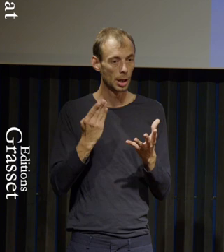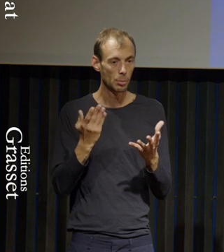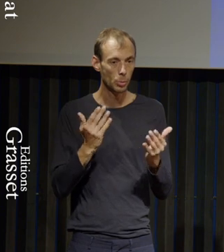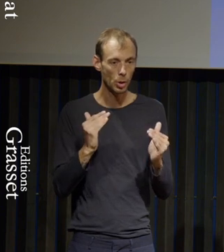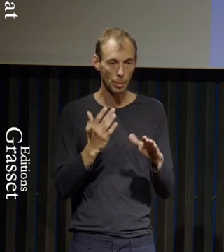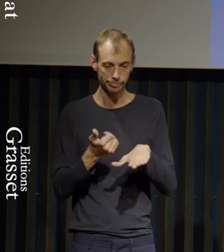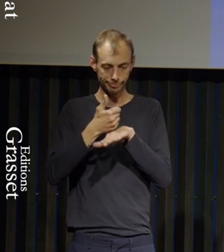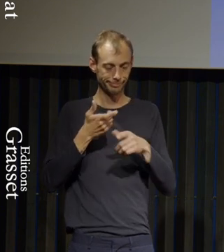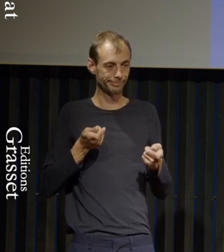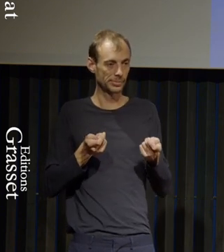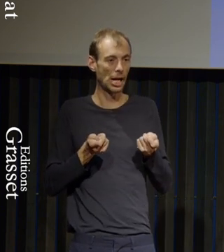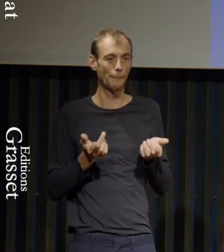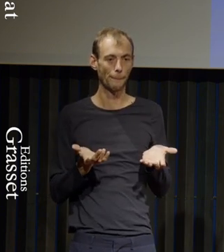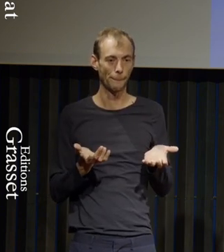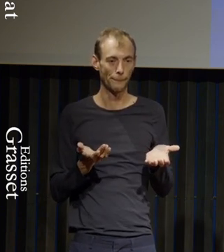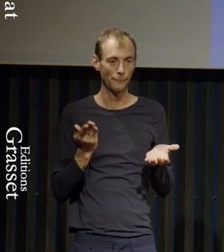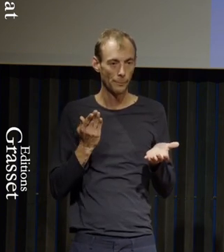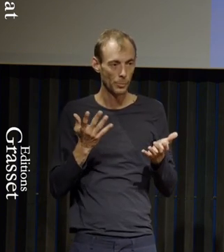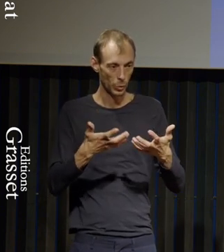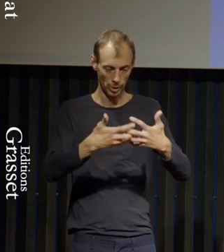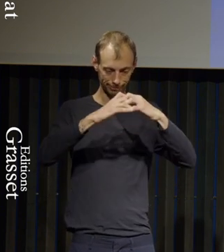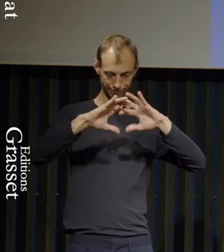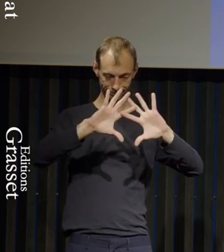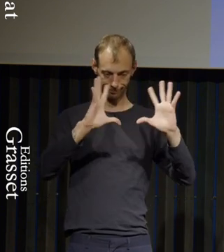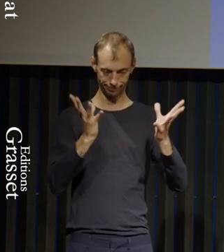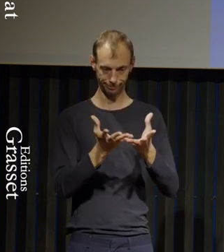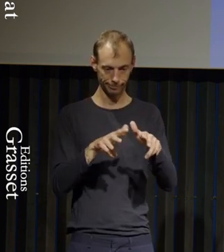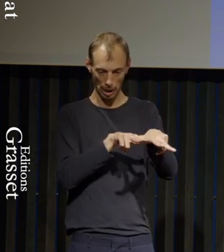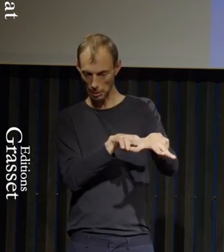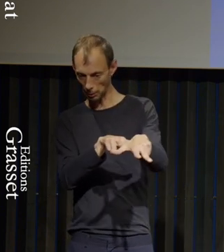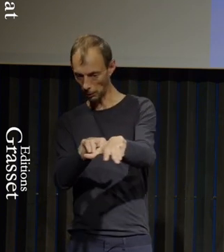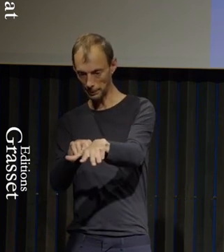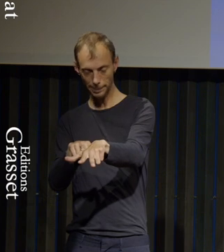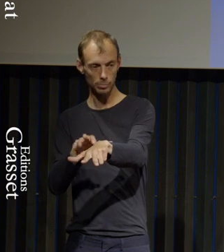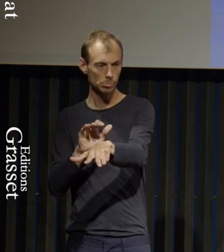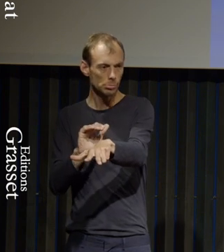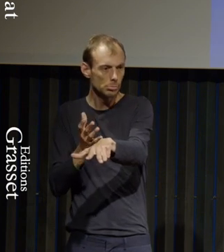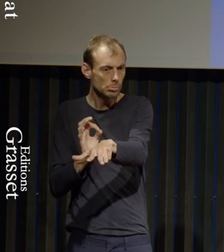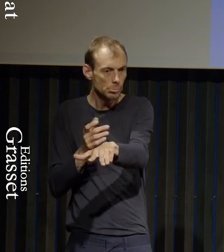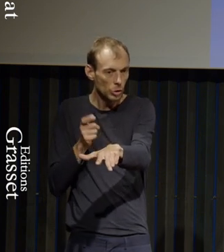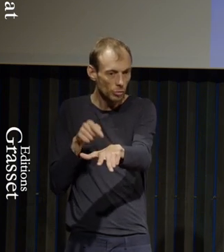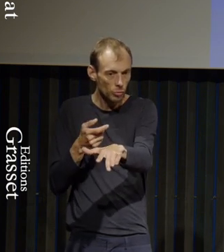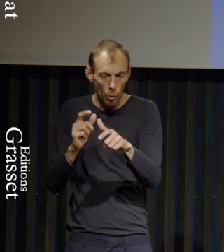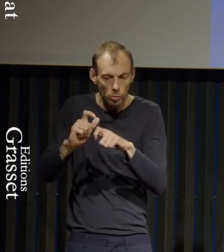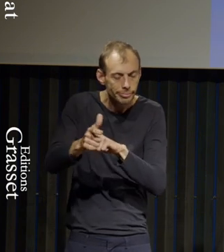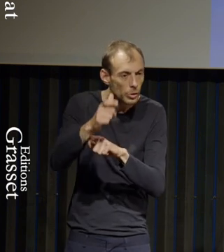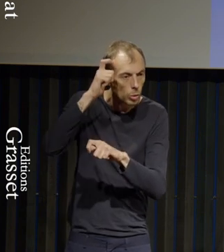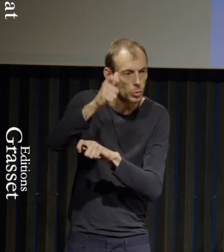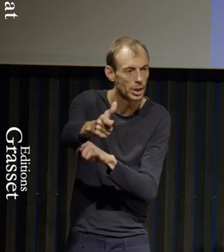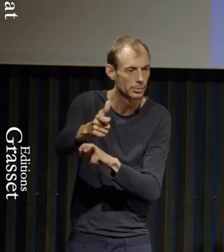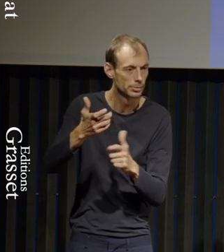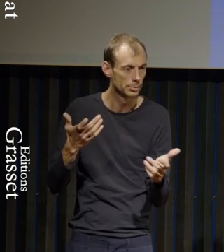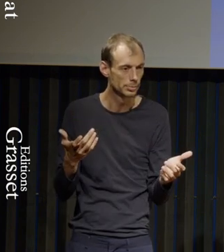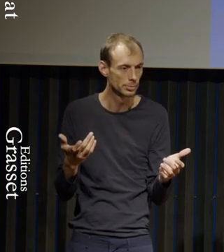forme d'homogénéité à cette assemblée gigantesque de neurones qui discutent entre eux au nombre de connexions